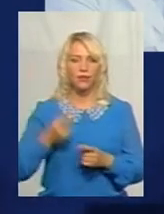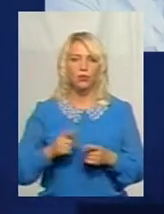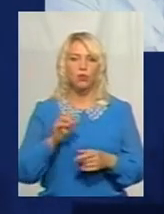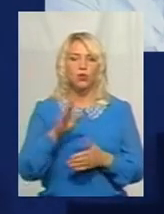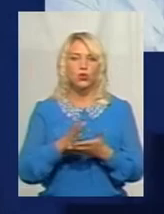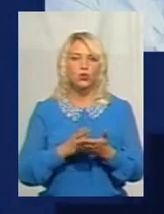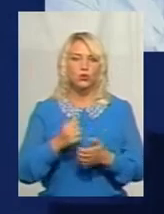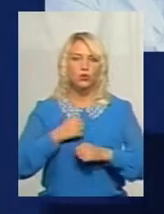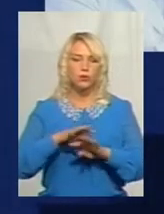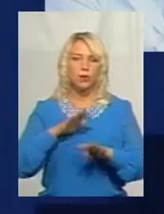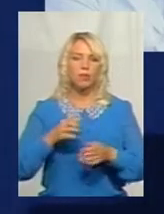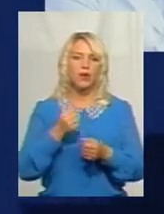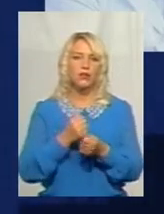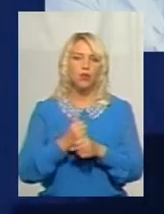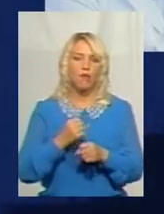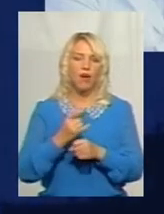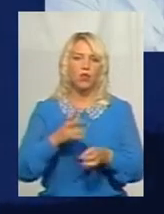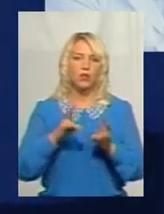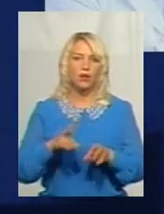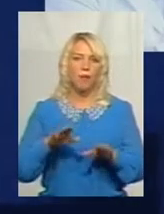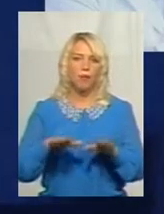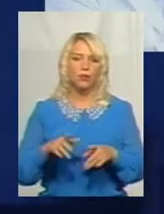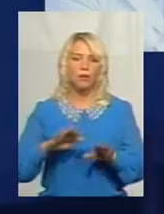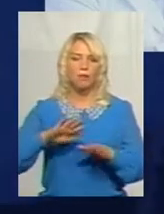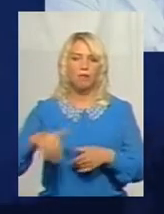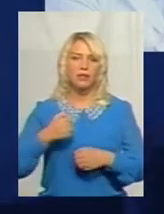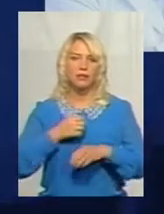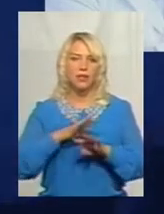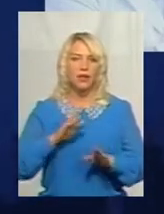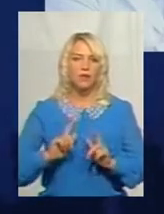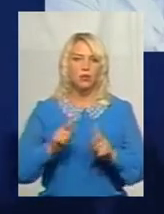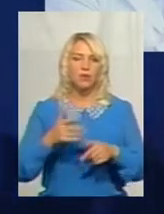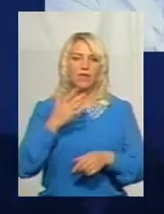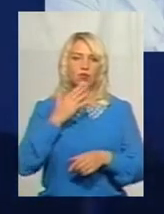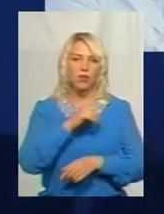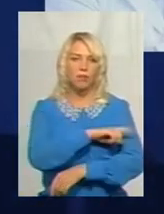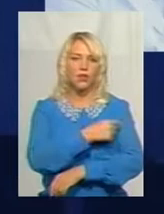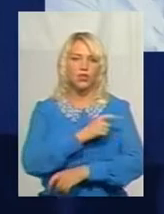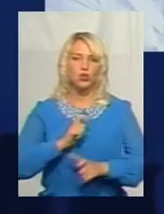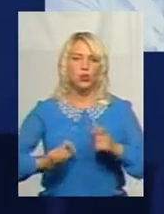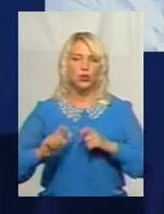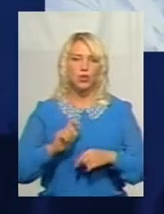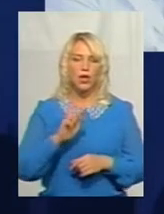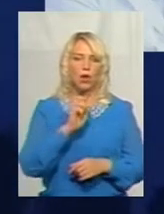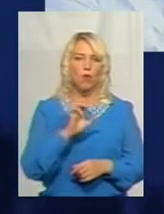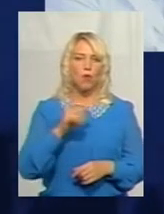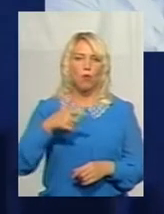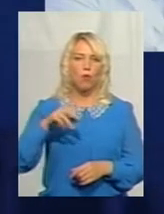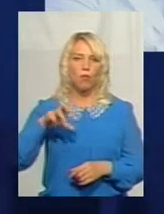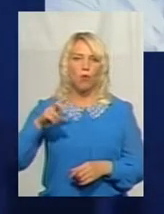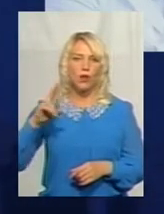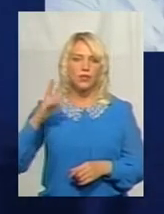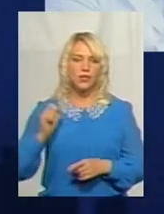служби у Збройних силах працював у травмпункті. Після строкової служби вступив до Національного медичного університету імені Богомольця.